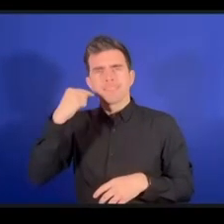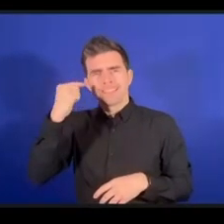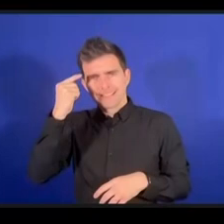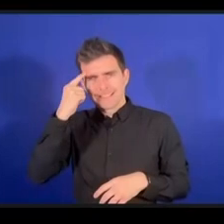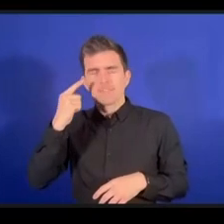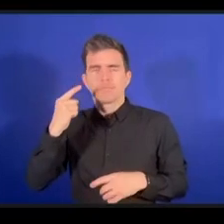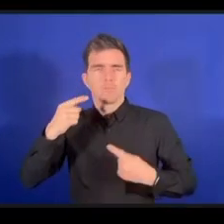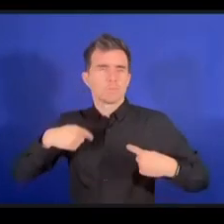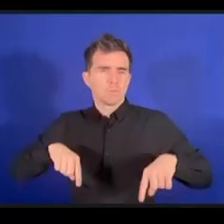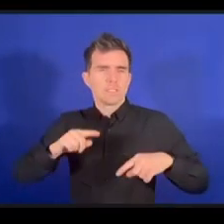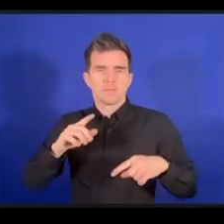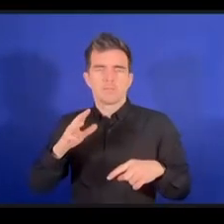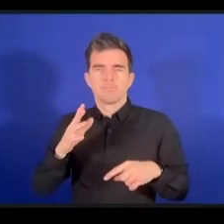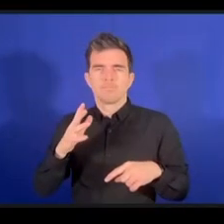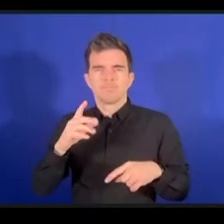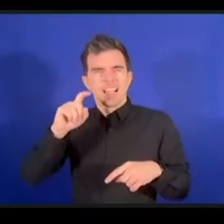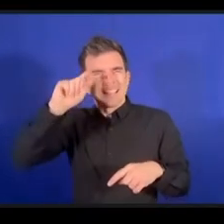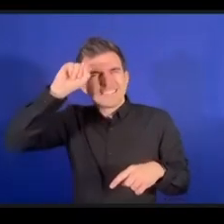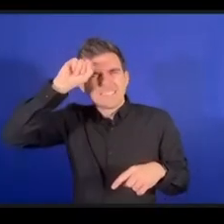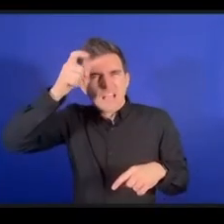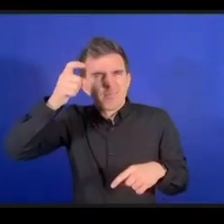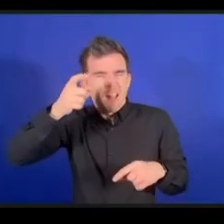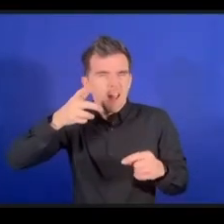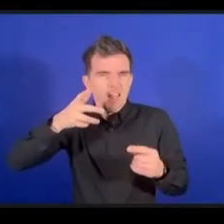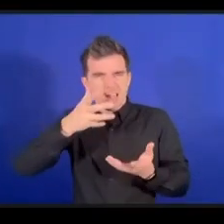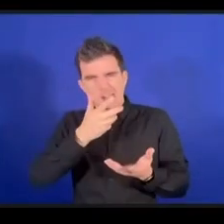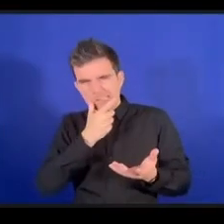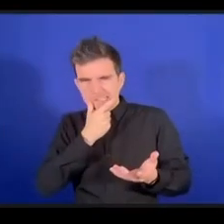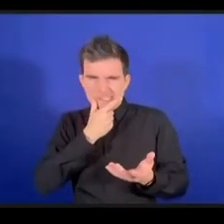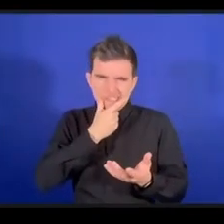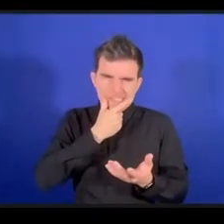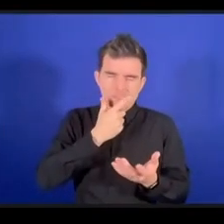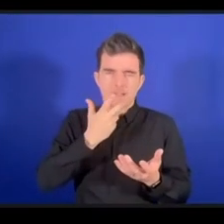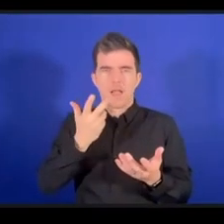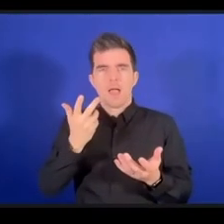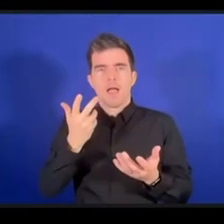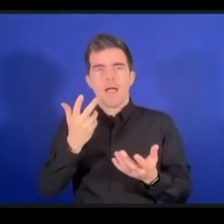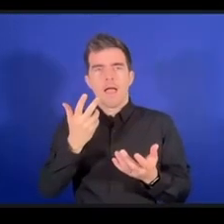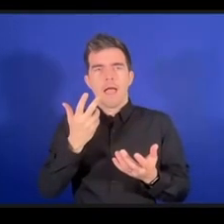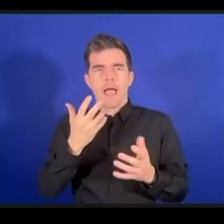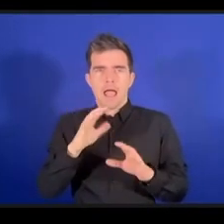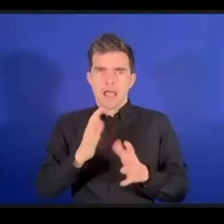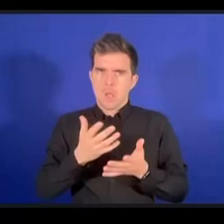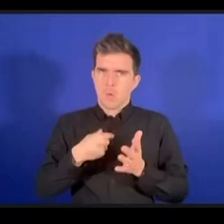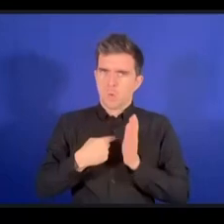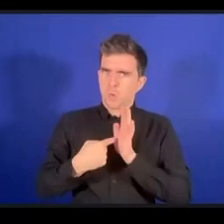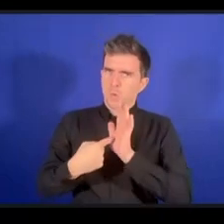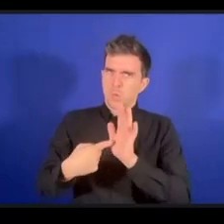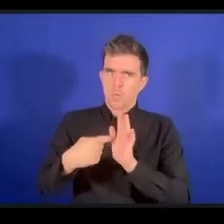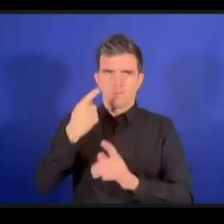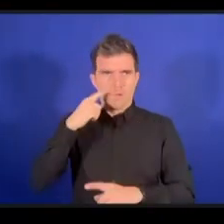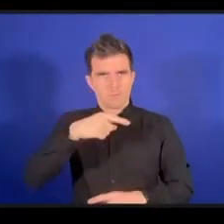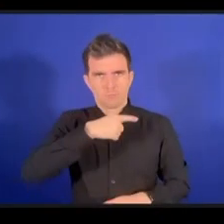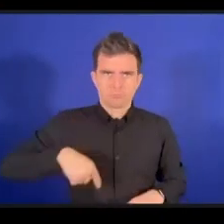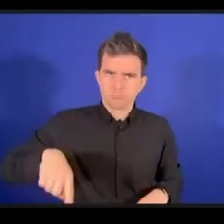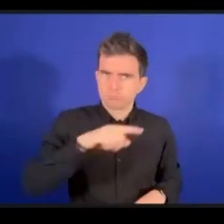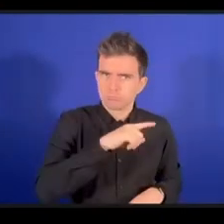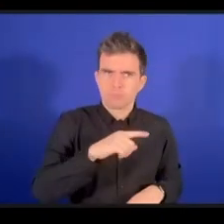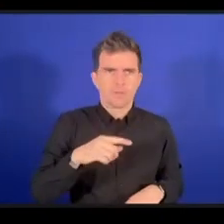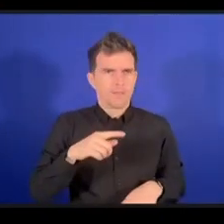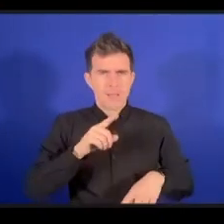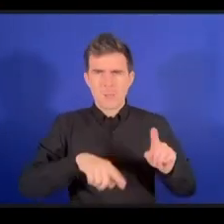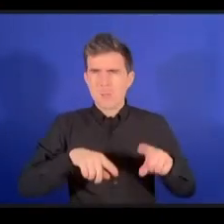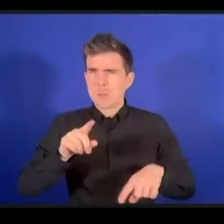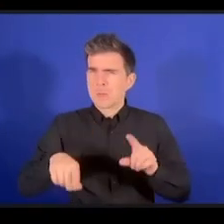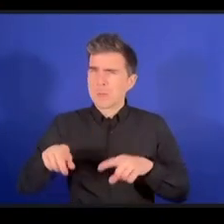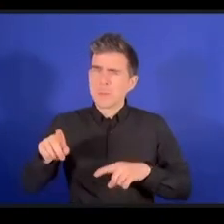个最小的公约数，很难找到这个共同点，因为他们的工作内容都是非常多元化的。刚才我们听到很多的